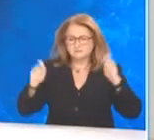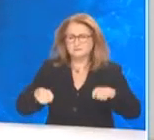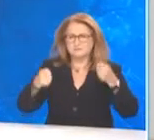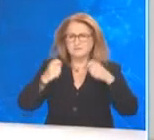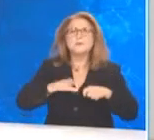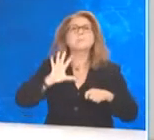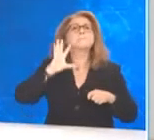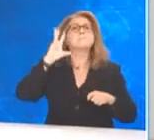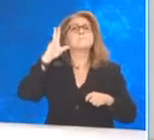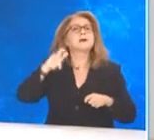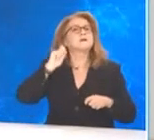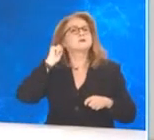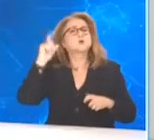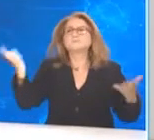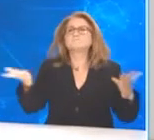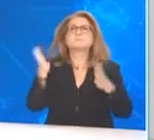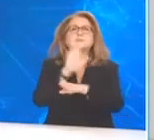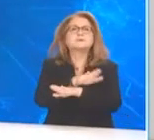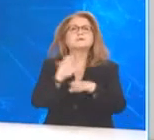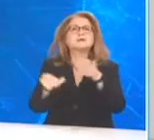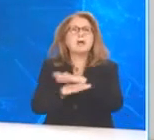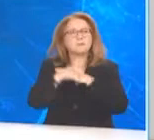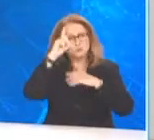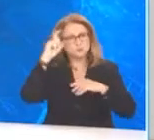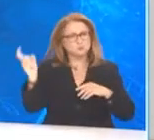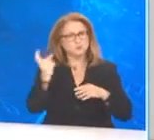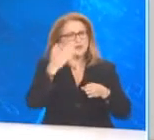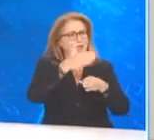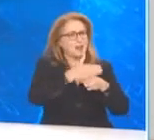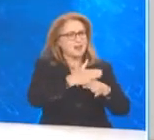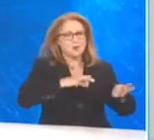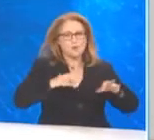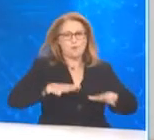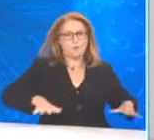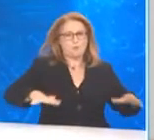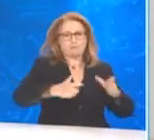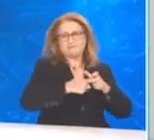κτήματος για τη διενέργεια εκδηλώσεων γάμων και συναφών ΚΑΔ